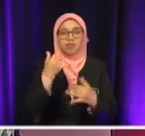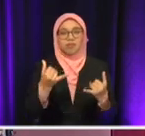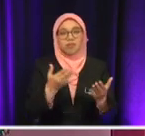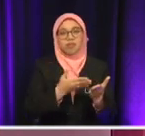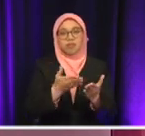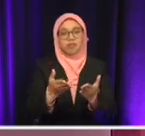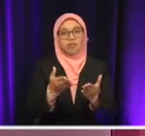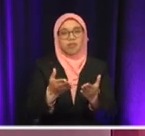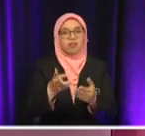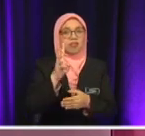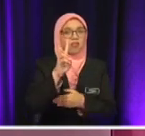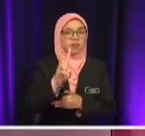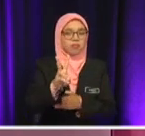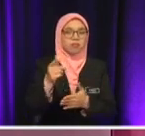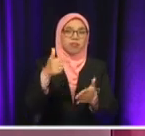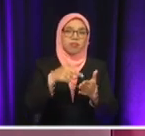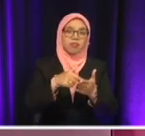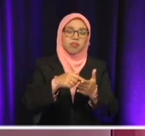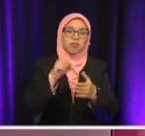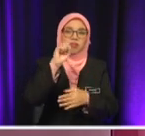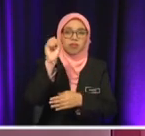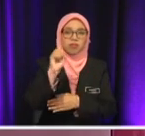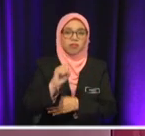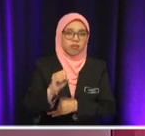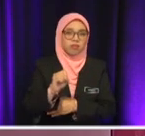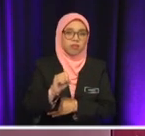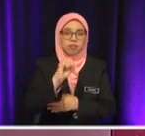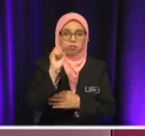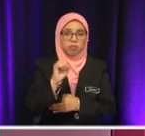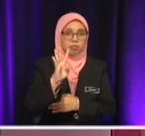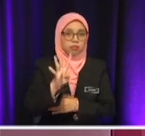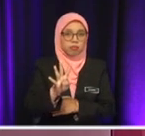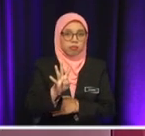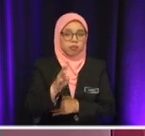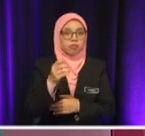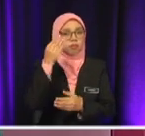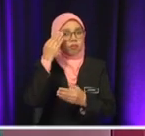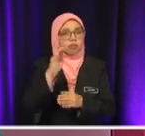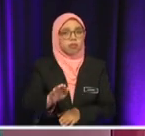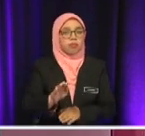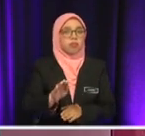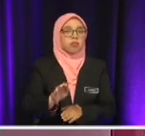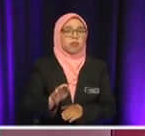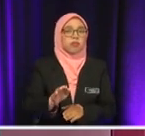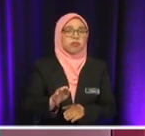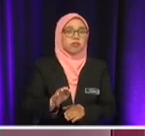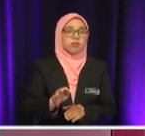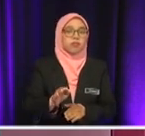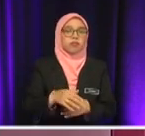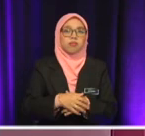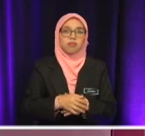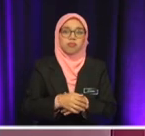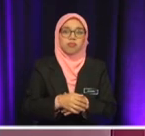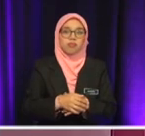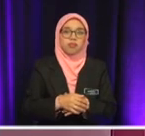lagi soalan bahagian B. Okey, soalan yang keempat, maklumat berikut menunjukkan petikan akhbar berkaitan penyakit